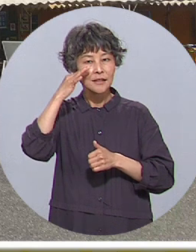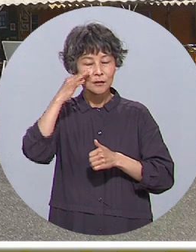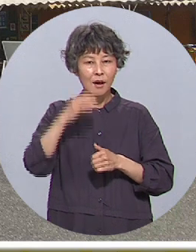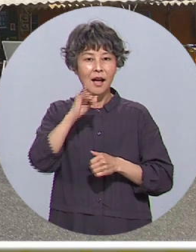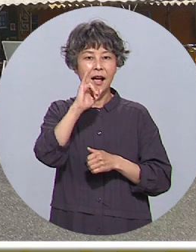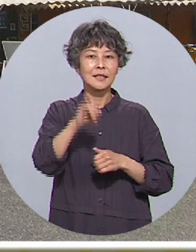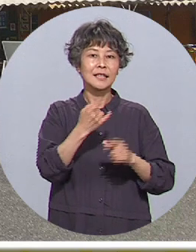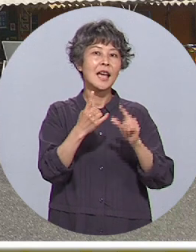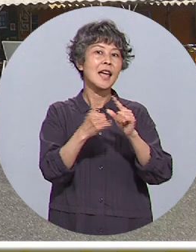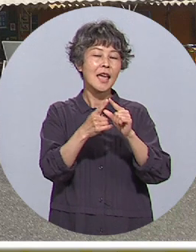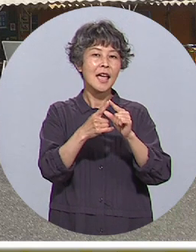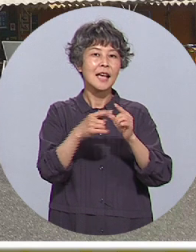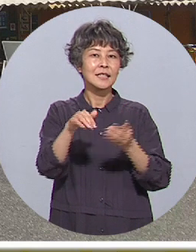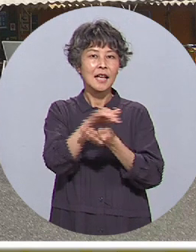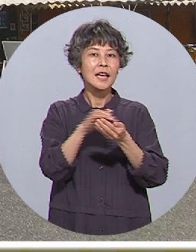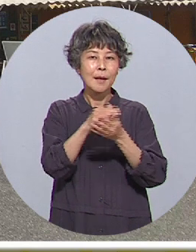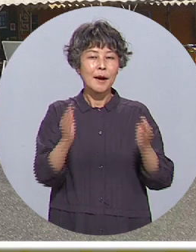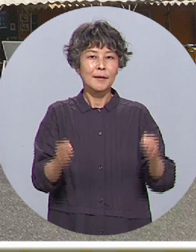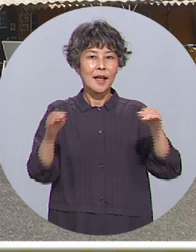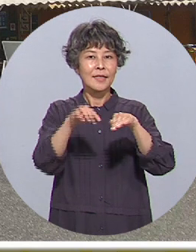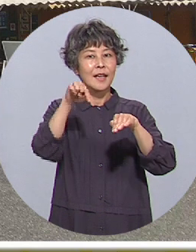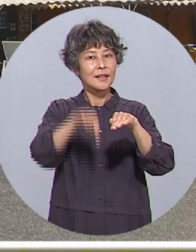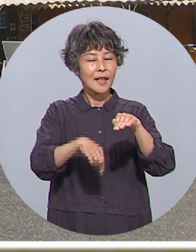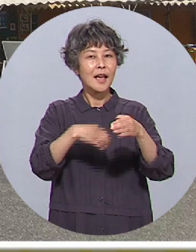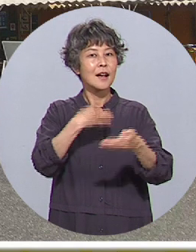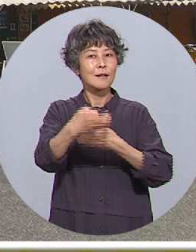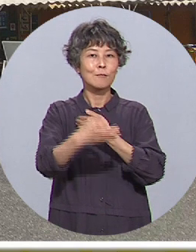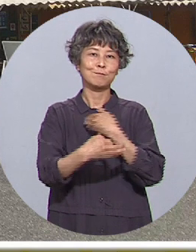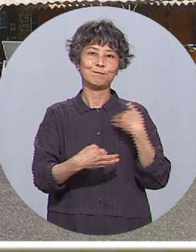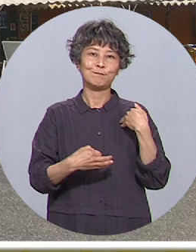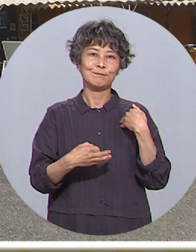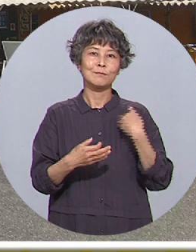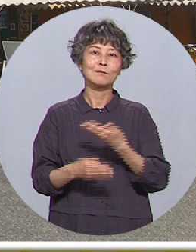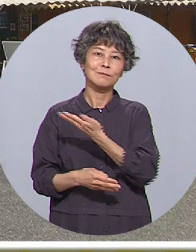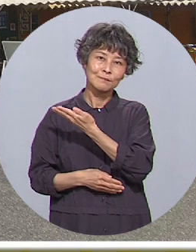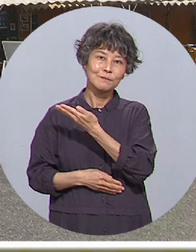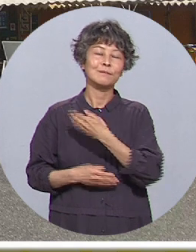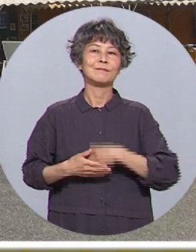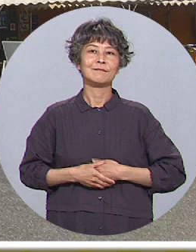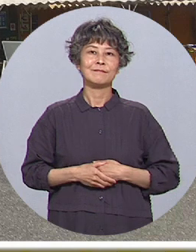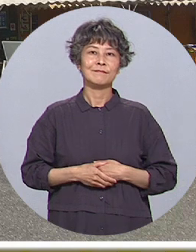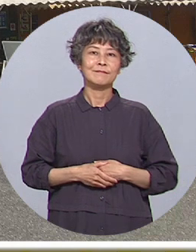JA 埼玉ひびきの館内の直売所で購入することができます。